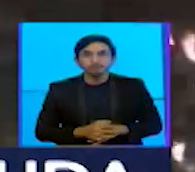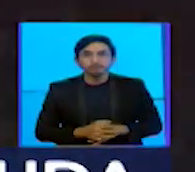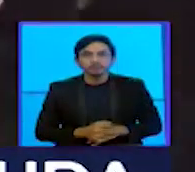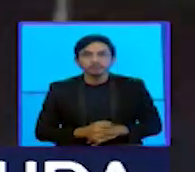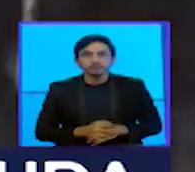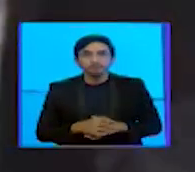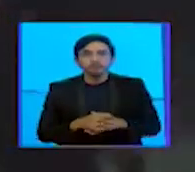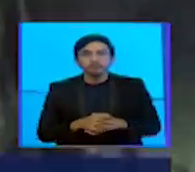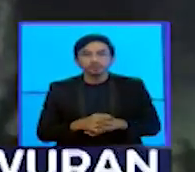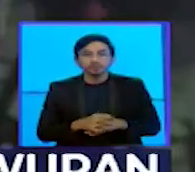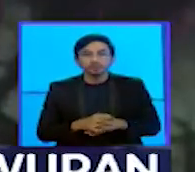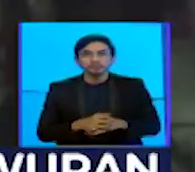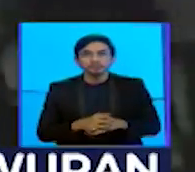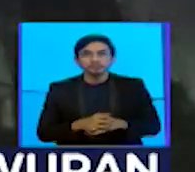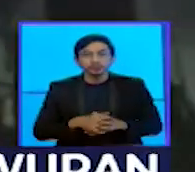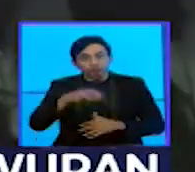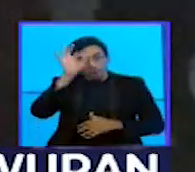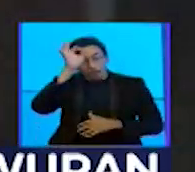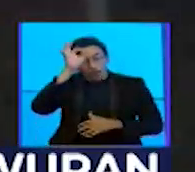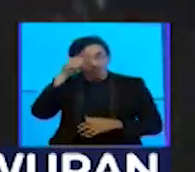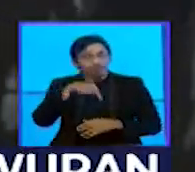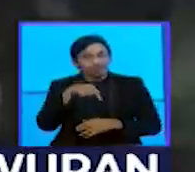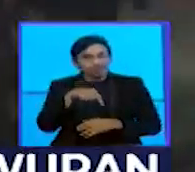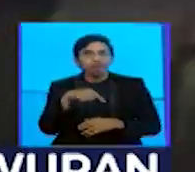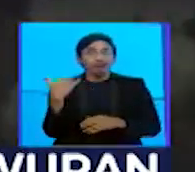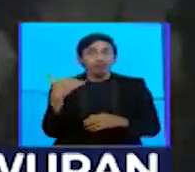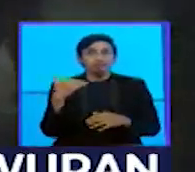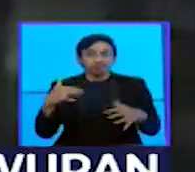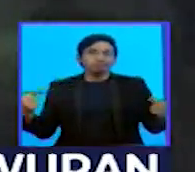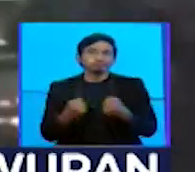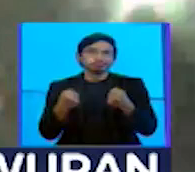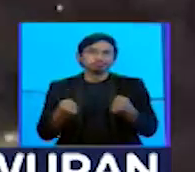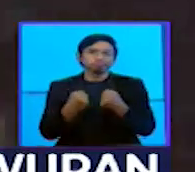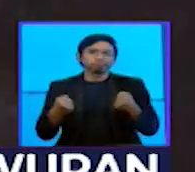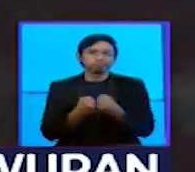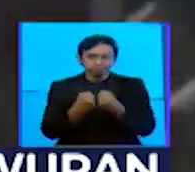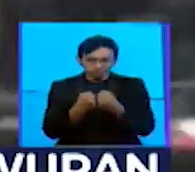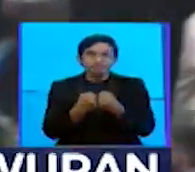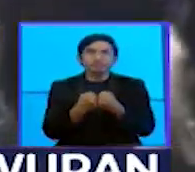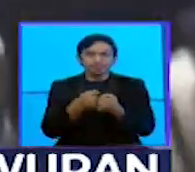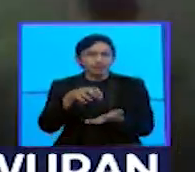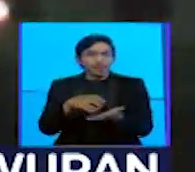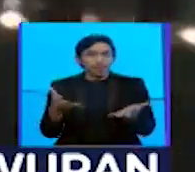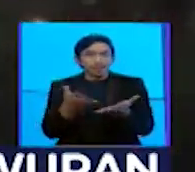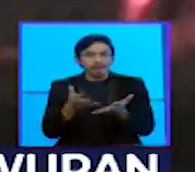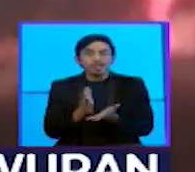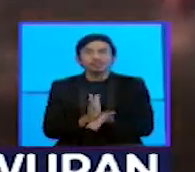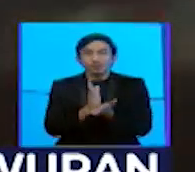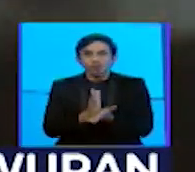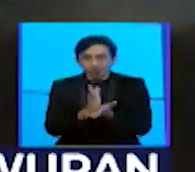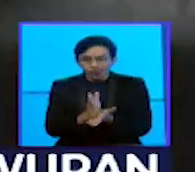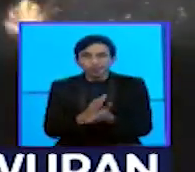Anggota polisi diserang sekelompok pemuda dengan petasan kembang api di persimpangan Talang, Kecamatan Panji, Situ Bondo, Jawa Timur.